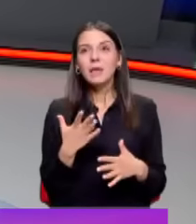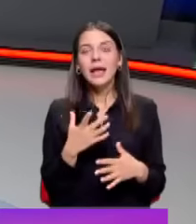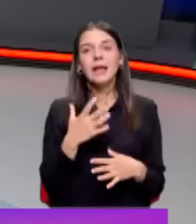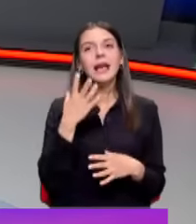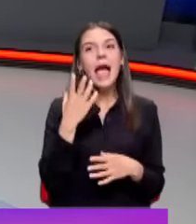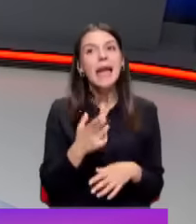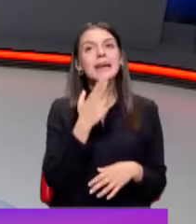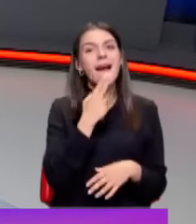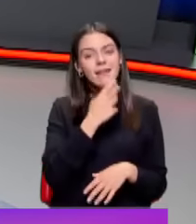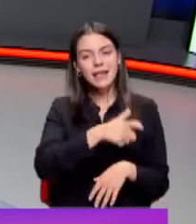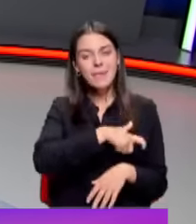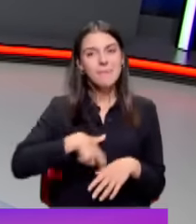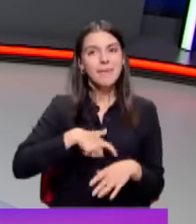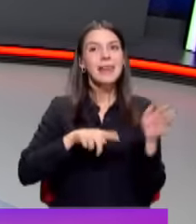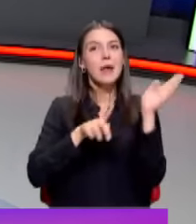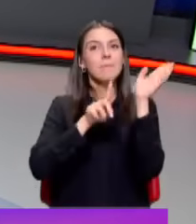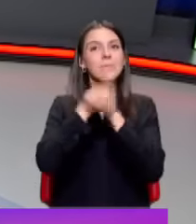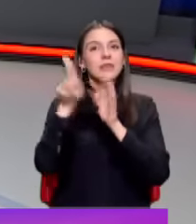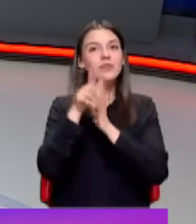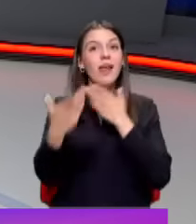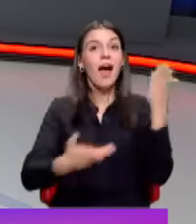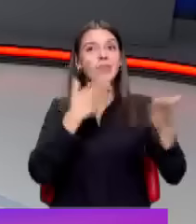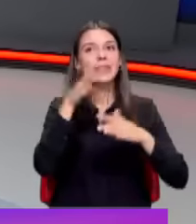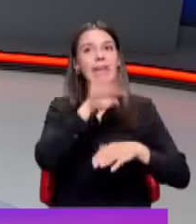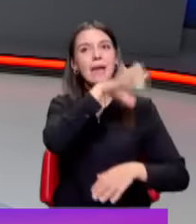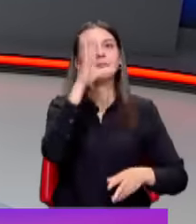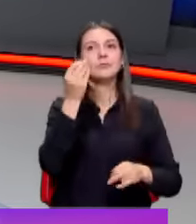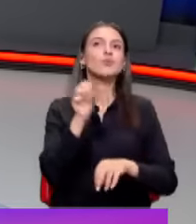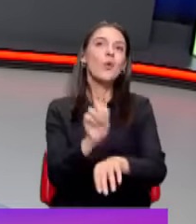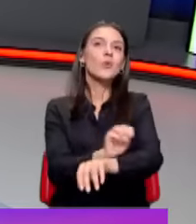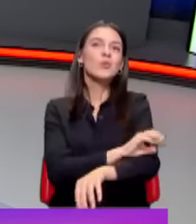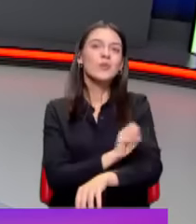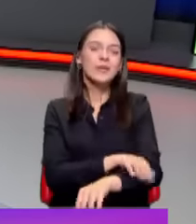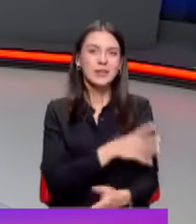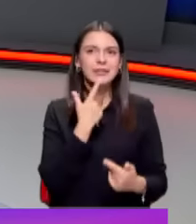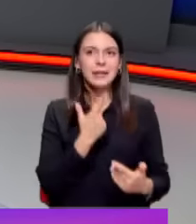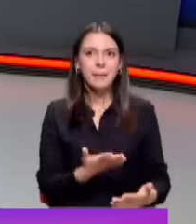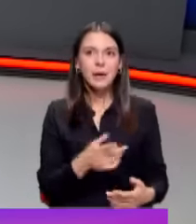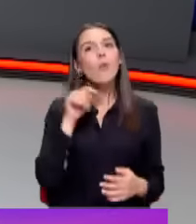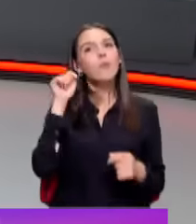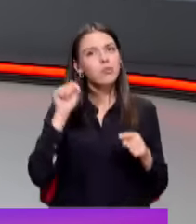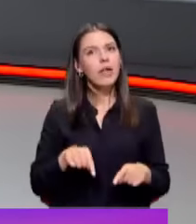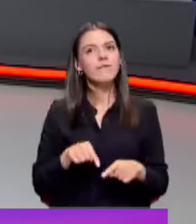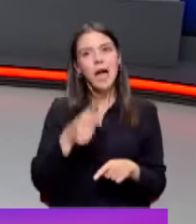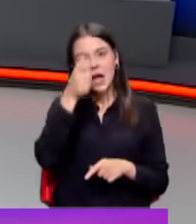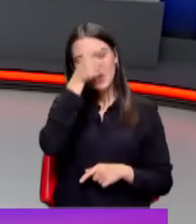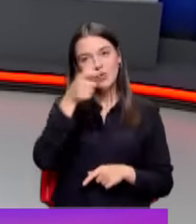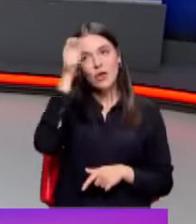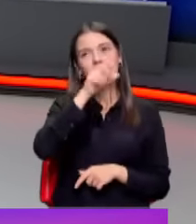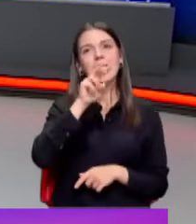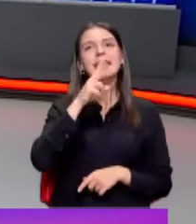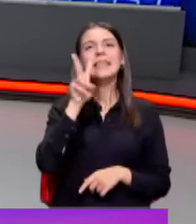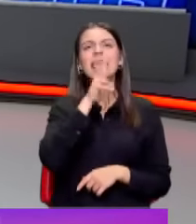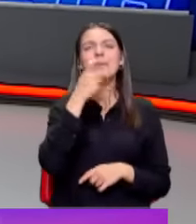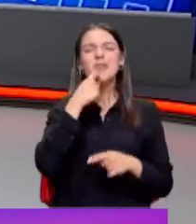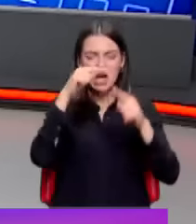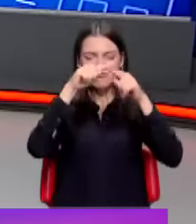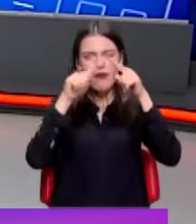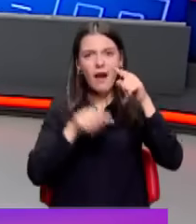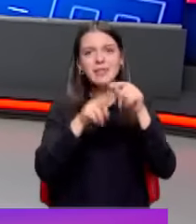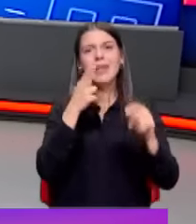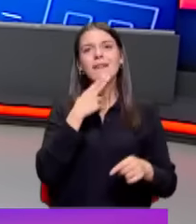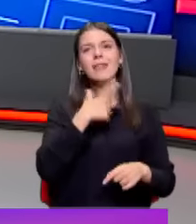kadın millilerimizin aldığı başarıları aktarırken hepimiz çok duygulanıyoruz, öyle değil mi? Bu kez Türkiye 20 yaş altı kadın